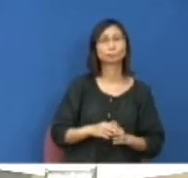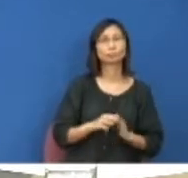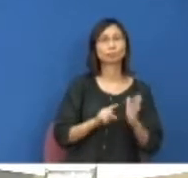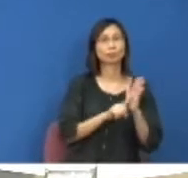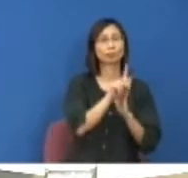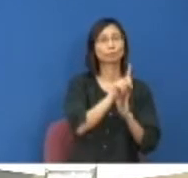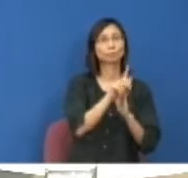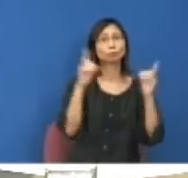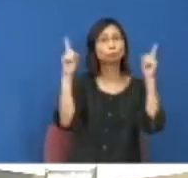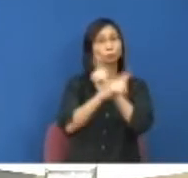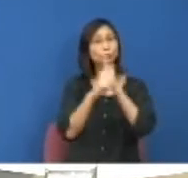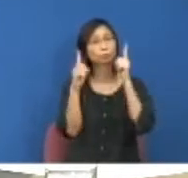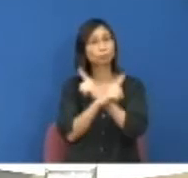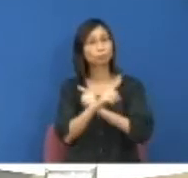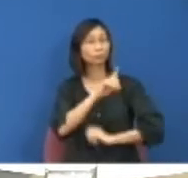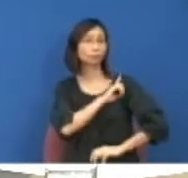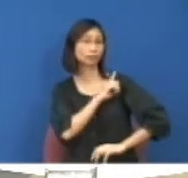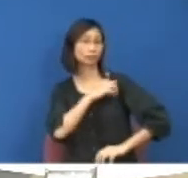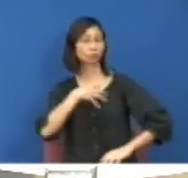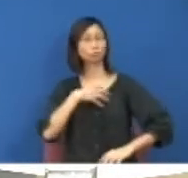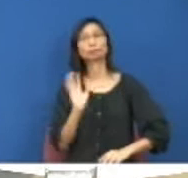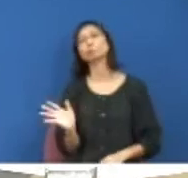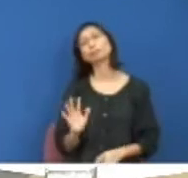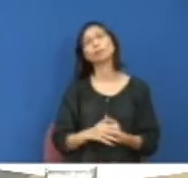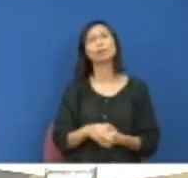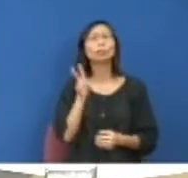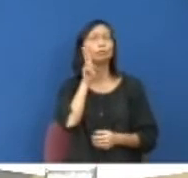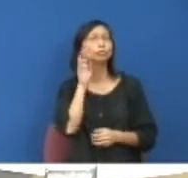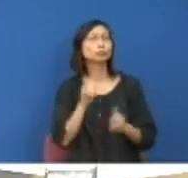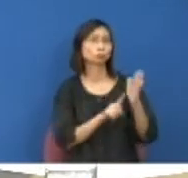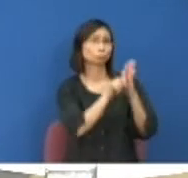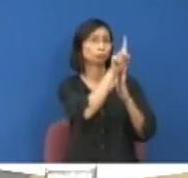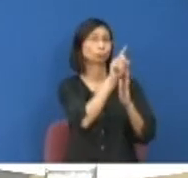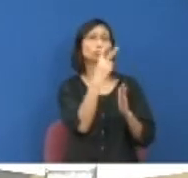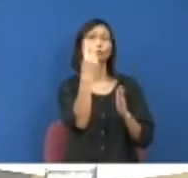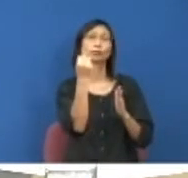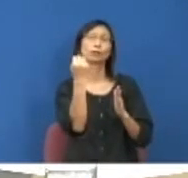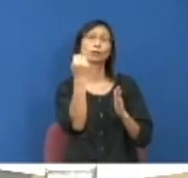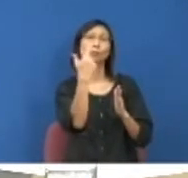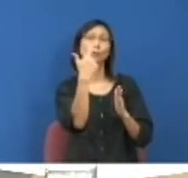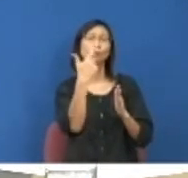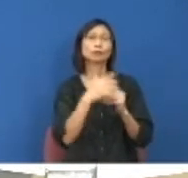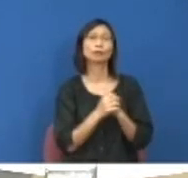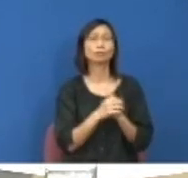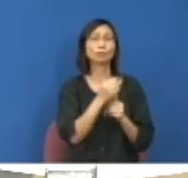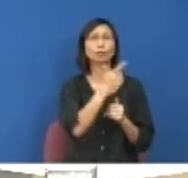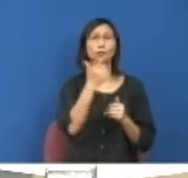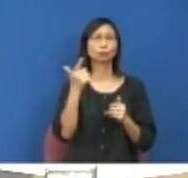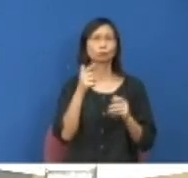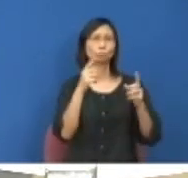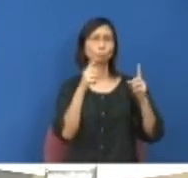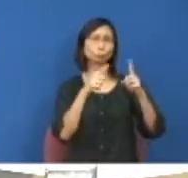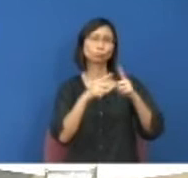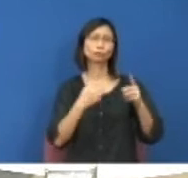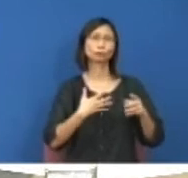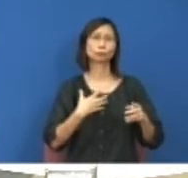唔會代替你個感覺噶嘛。即係你廿八度咁，有啲人覺得涼啲，有啲人覺得熱啲，有啲人咩？咁尤其是寒暑表。是壞了